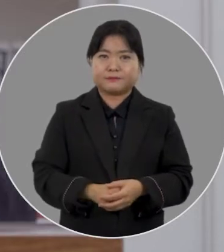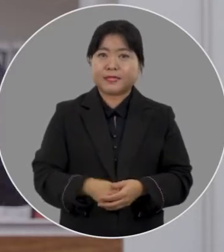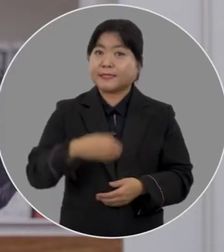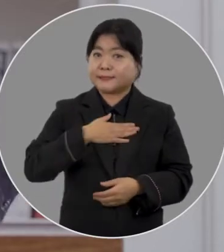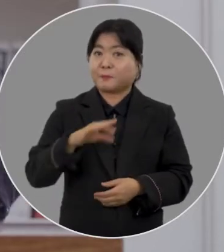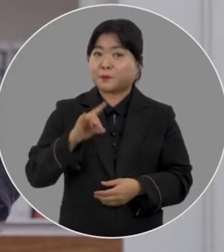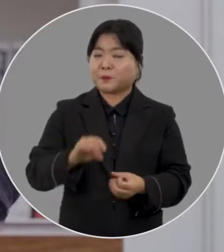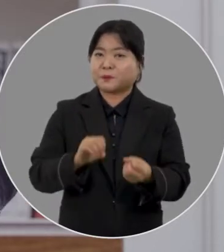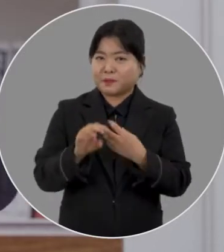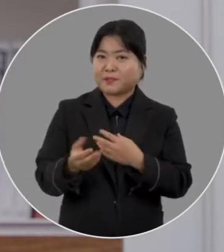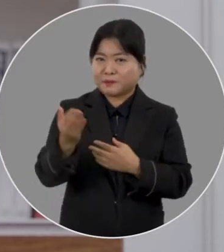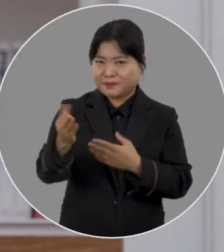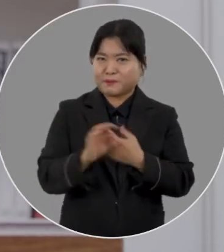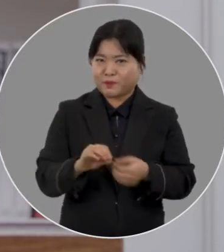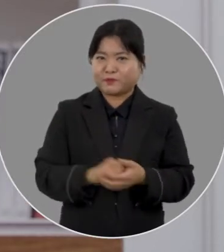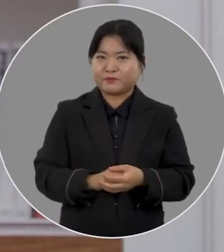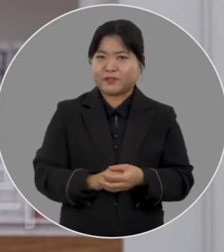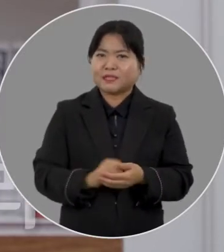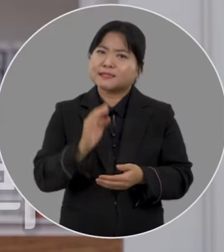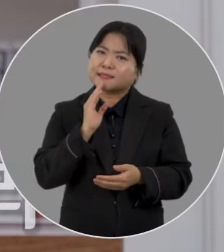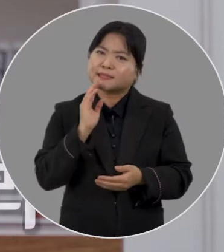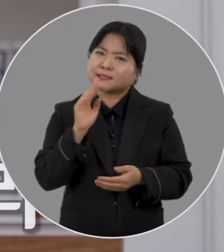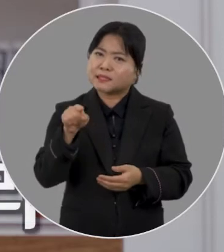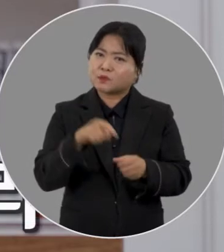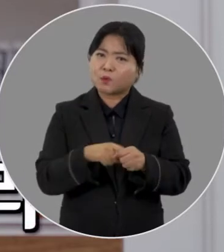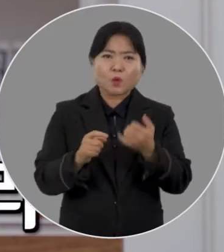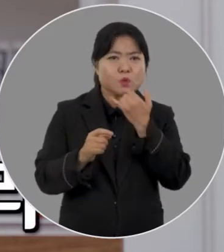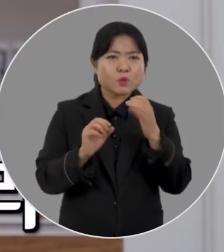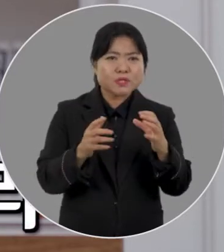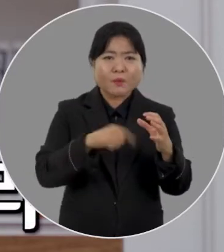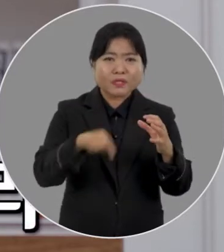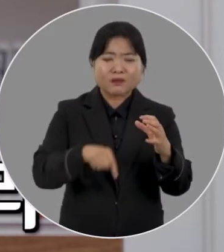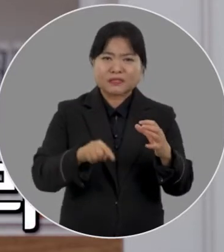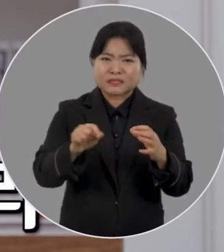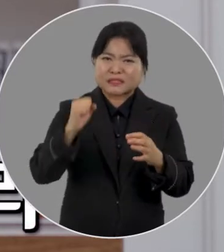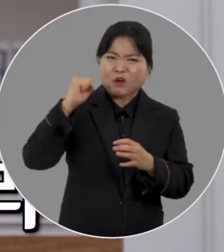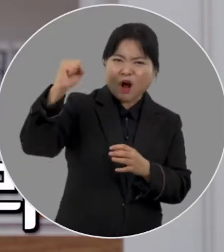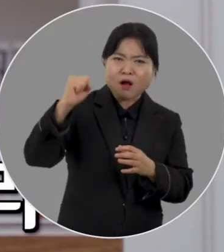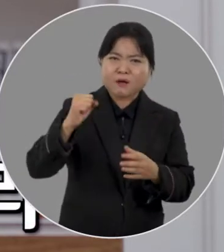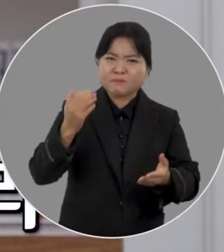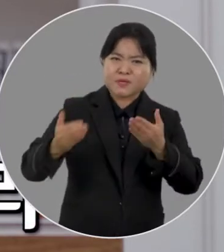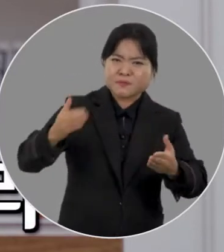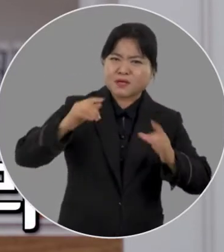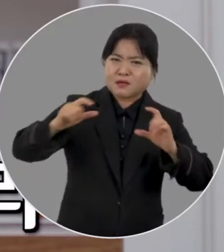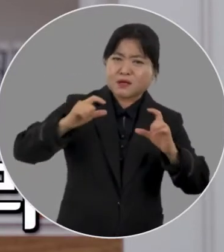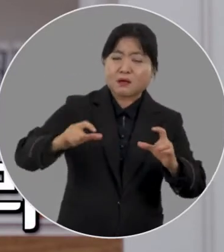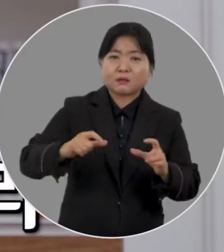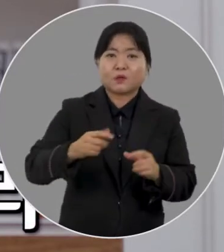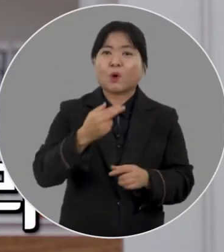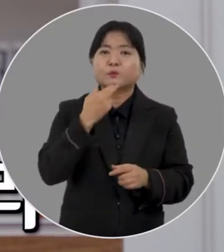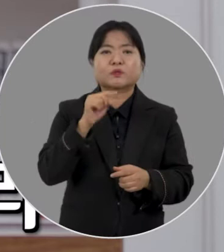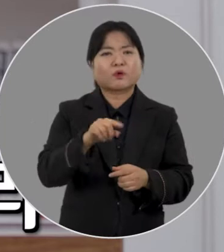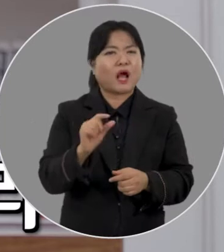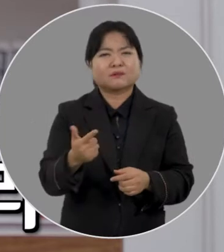제가 먼저 답변을 드리면 네. 실질적으로 독일 사회에서 그 저항과 비판의 목소리가 없었던 것은